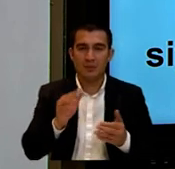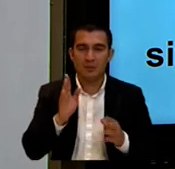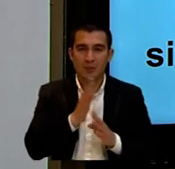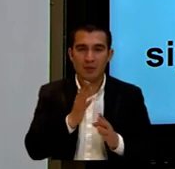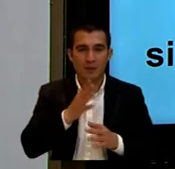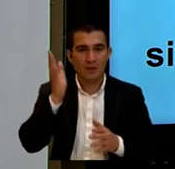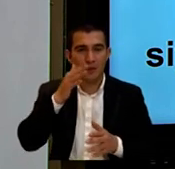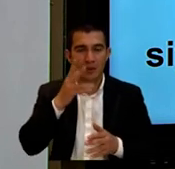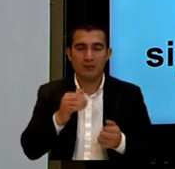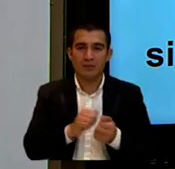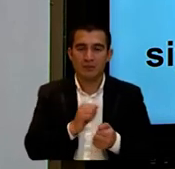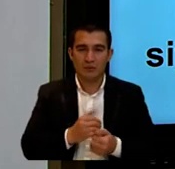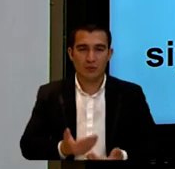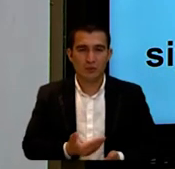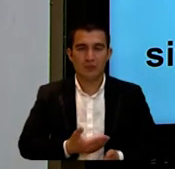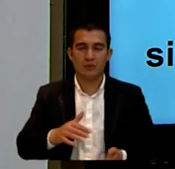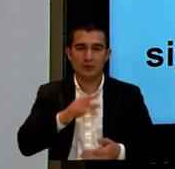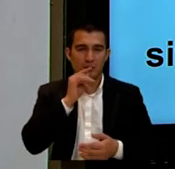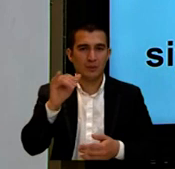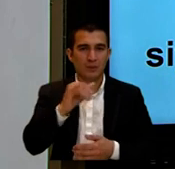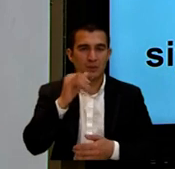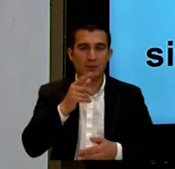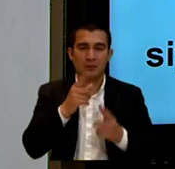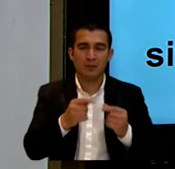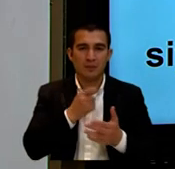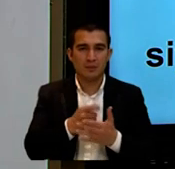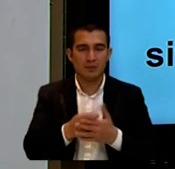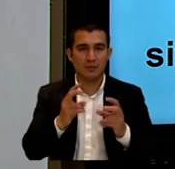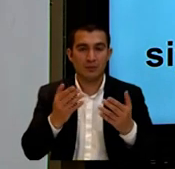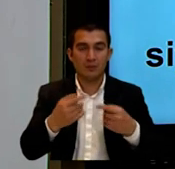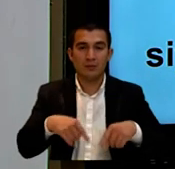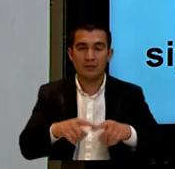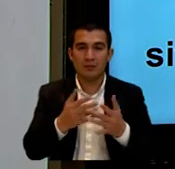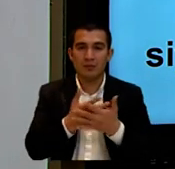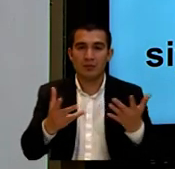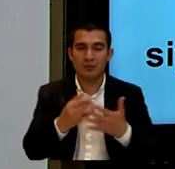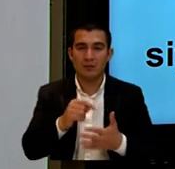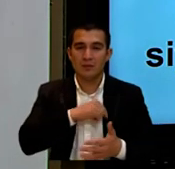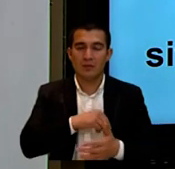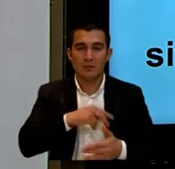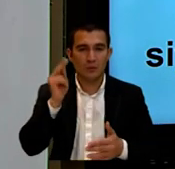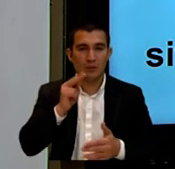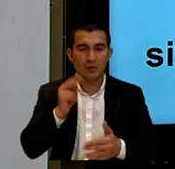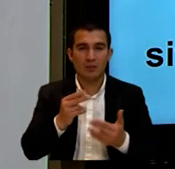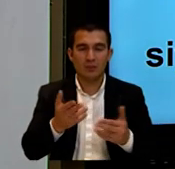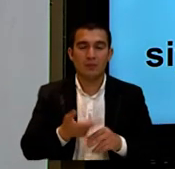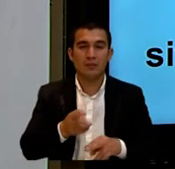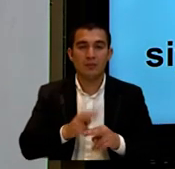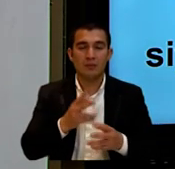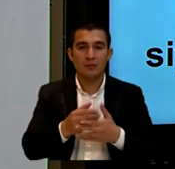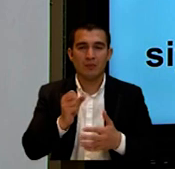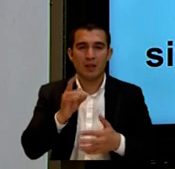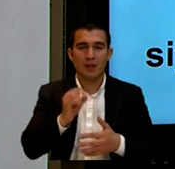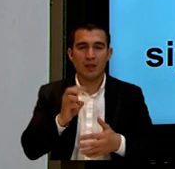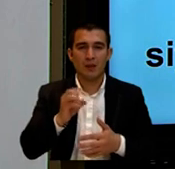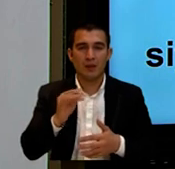судралып юручылар, кушылар, суд имузучыларының тұзылышының өргенің. Үләрдігі араморфоз,